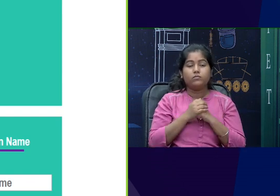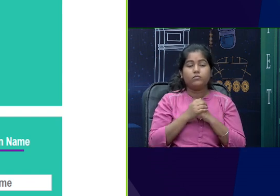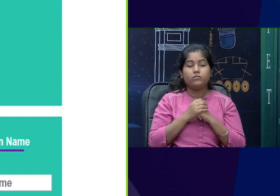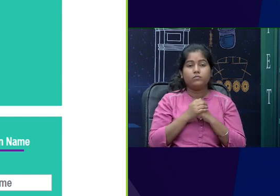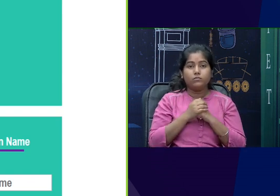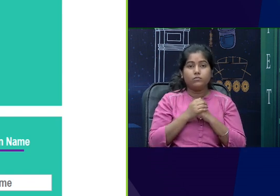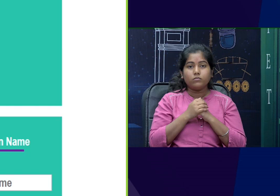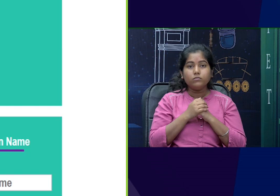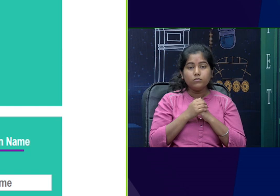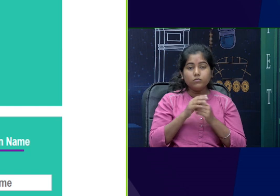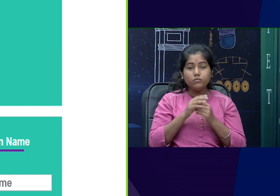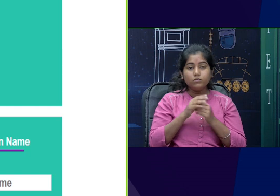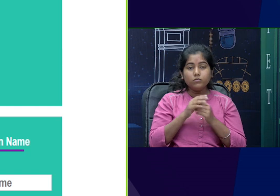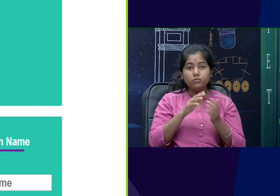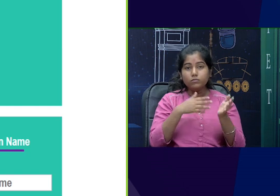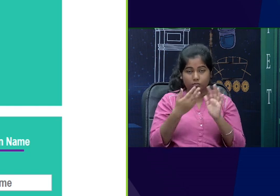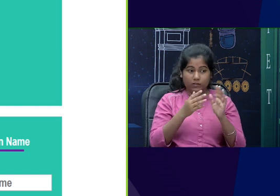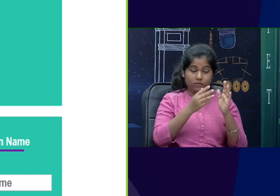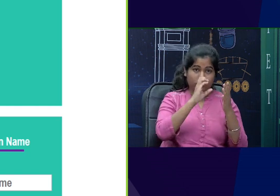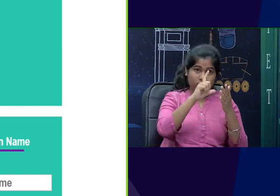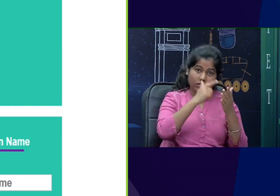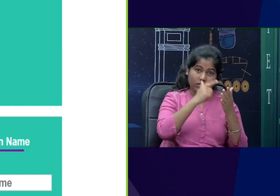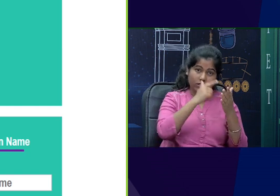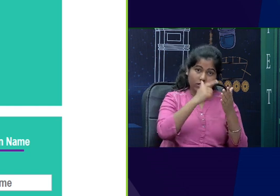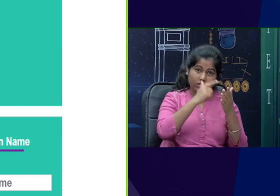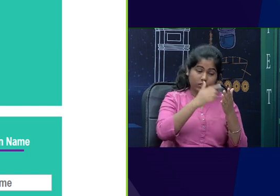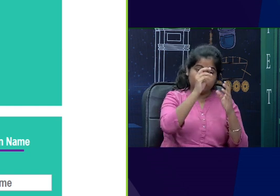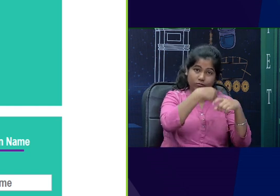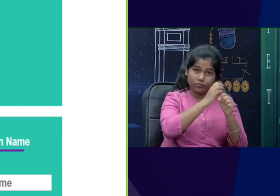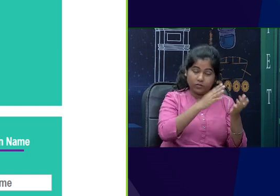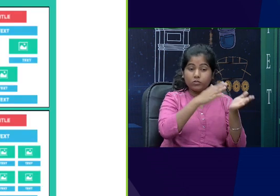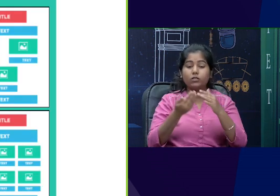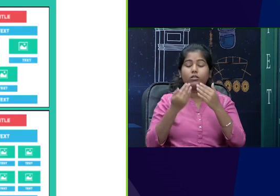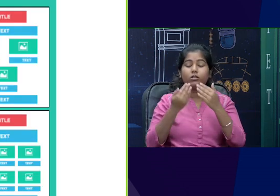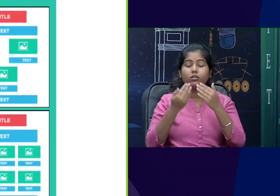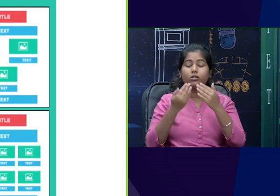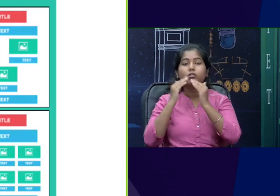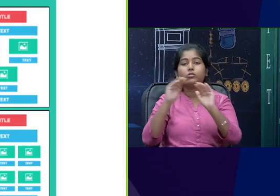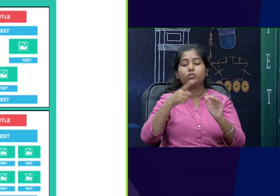उसके बाद आपको देख रहे होंगे असाइन टू लेसन स्टूडेंट, स्टूडेंट को लेसन असाइन करना है आपको, प्लीज नेक्स्ट स्लाइड।